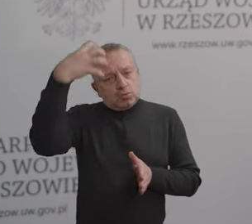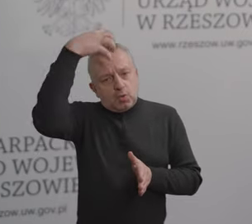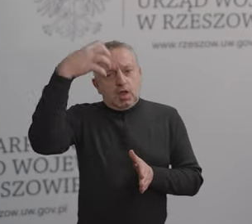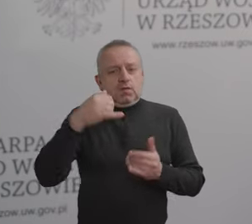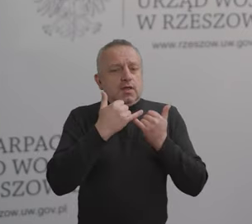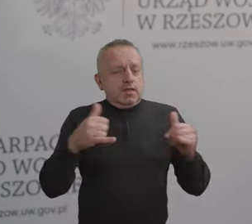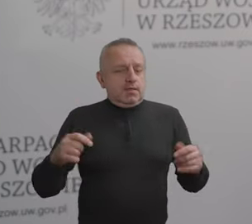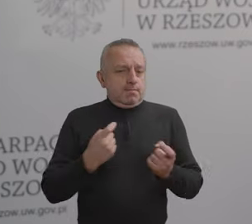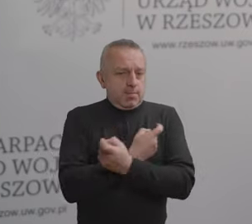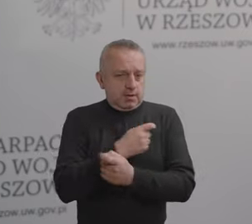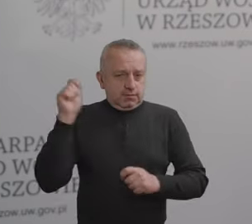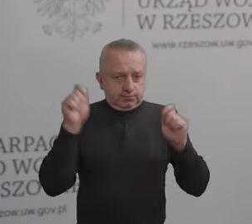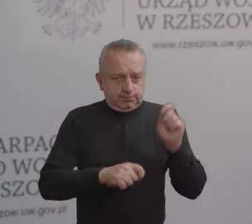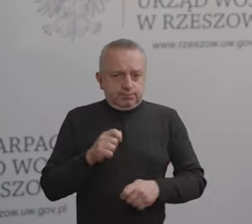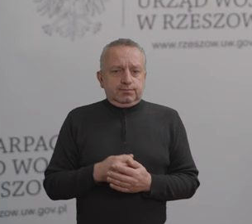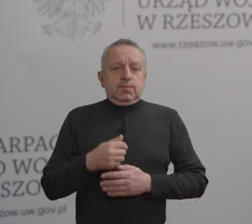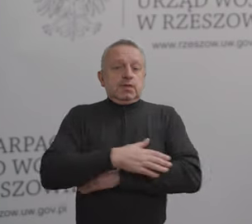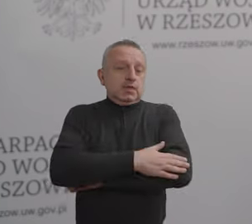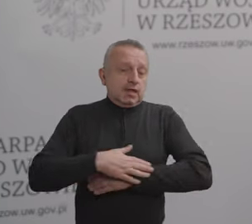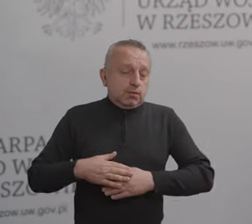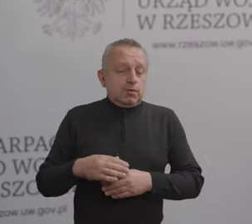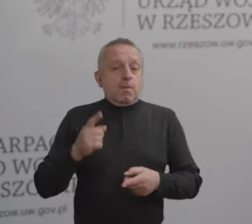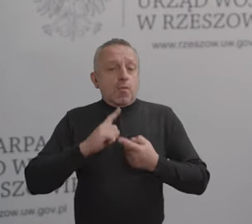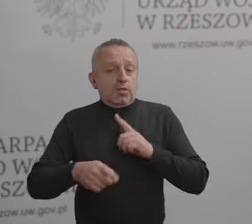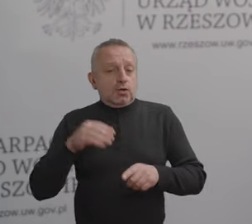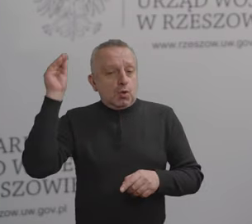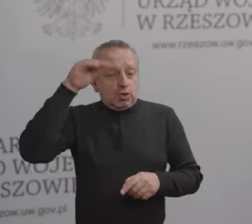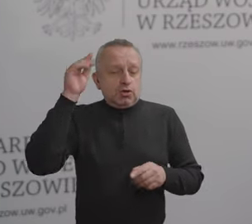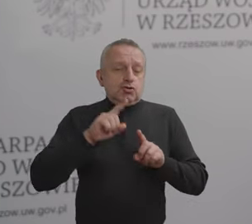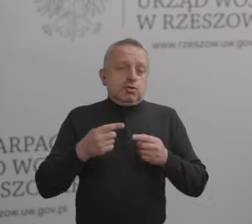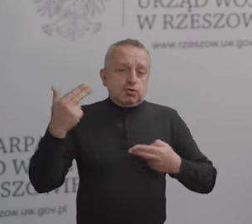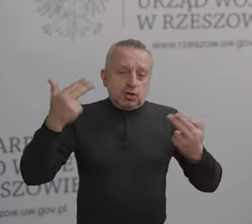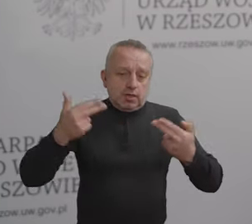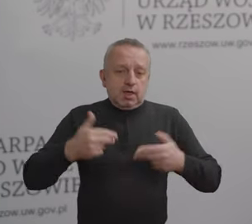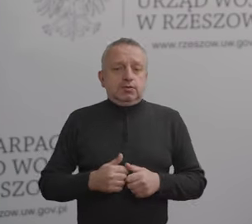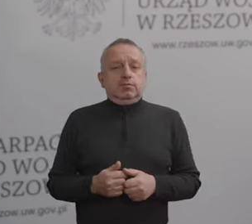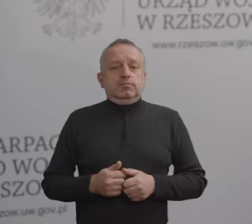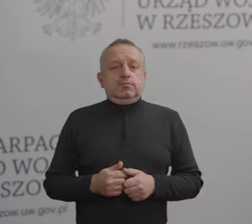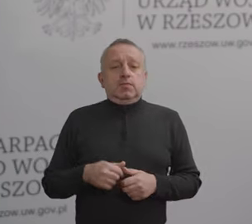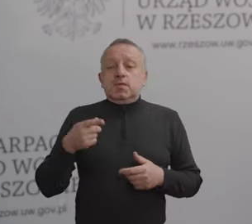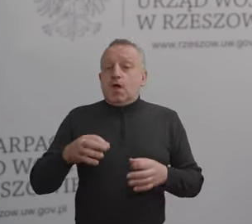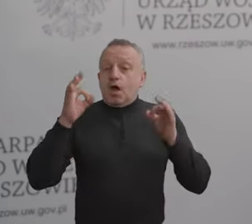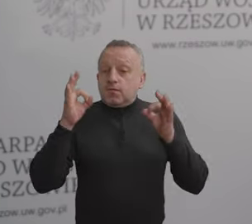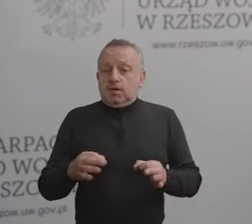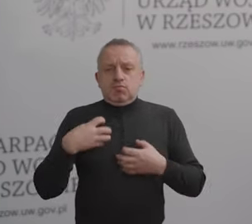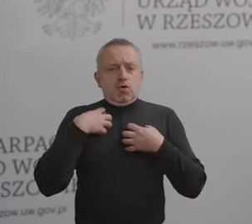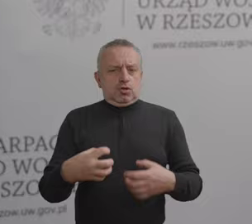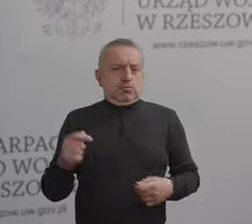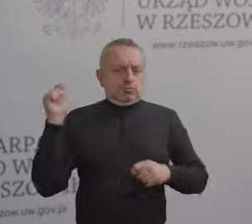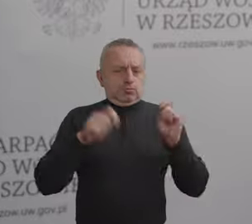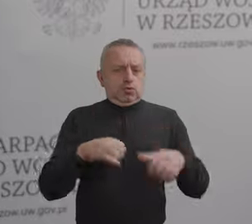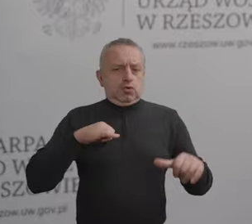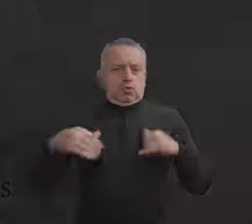głowy, przedstawiciele państw obcych, zagraniczni politycy, uczeni, dziennikarze byli w pałacu oficjalnymi gośćmi